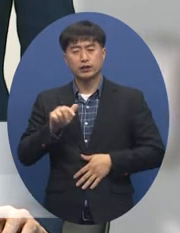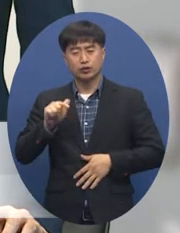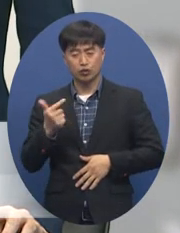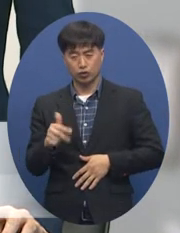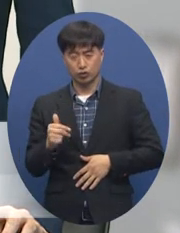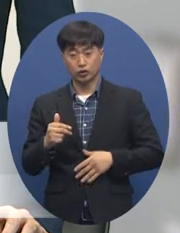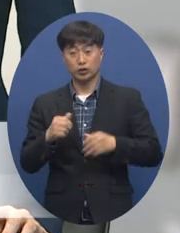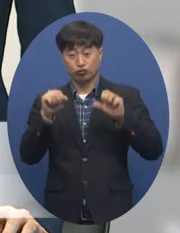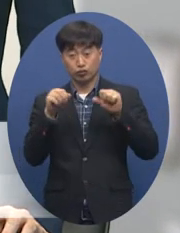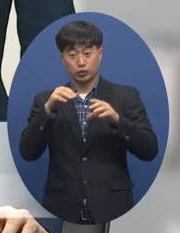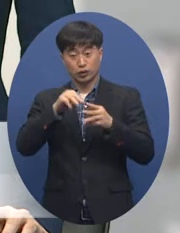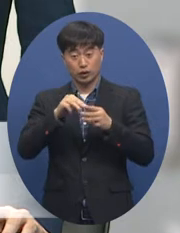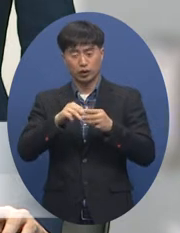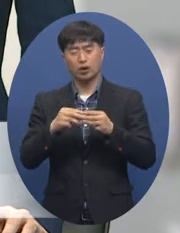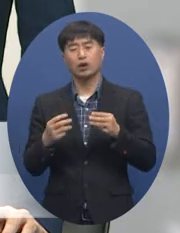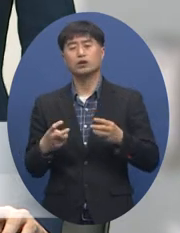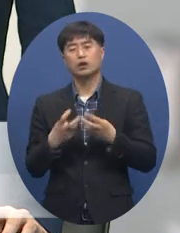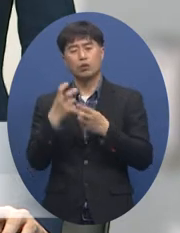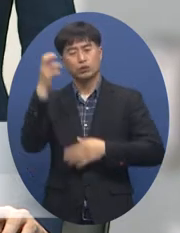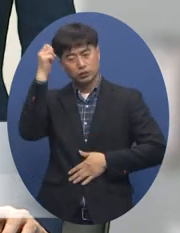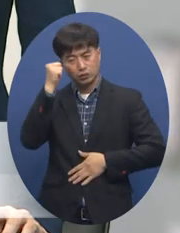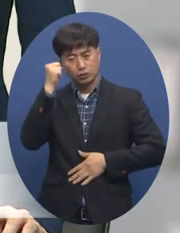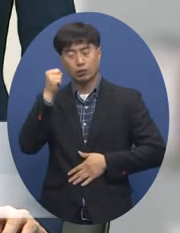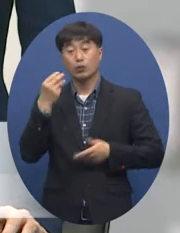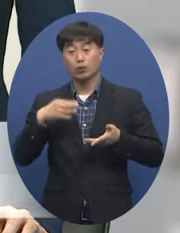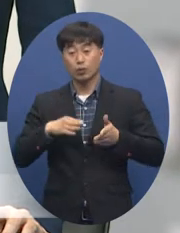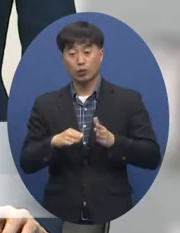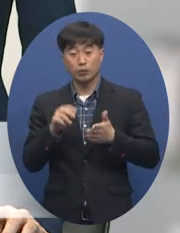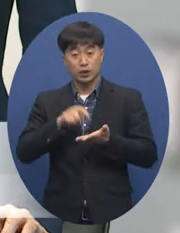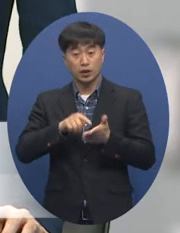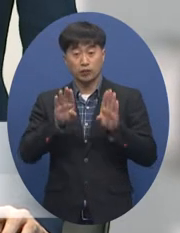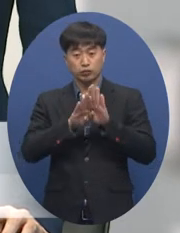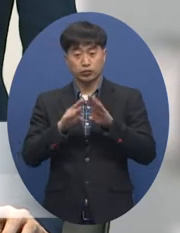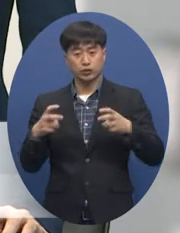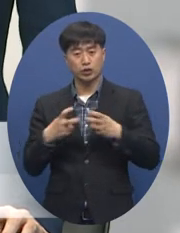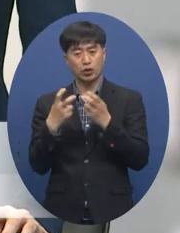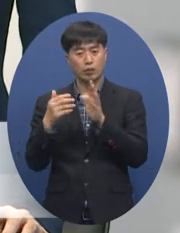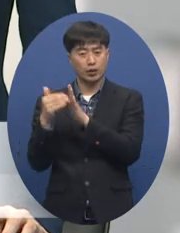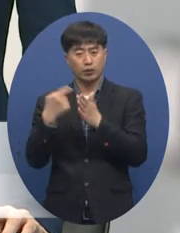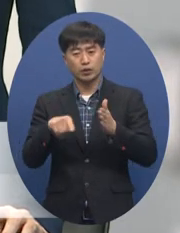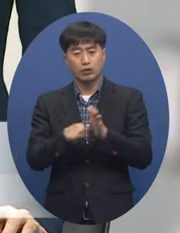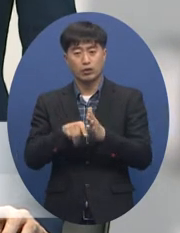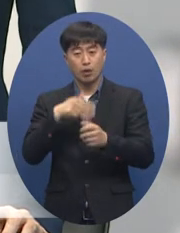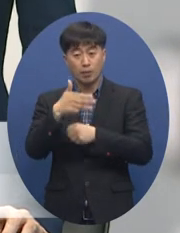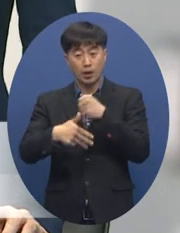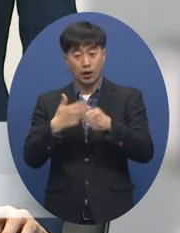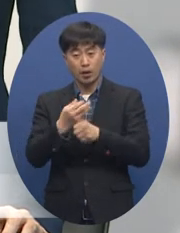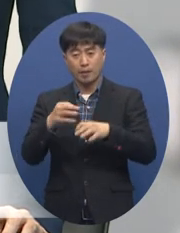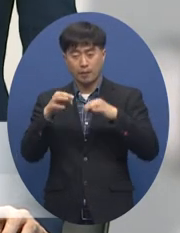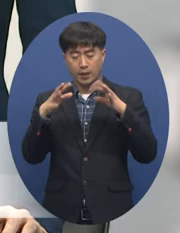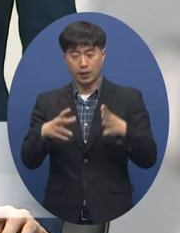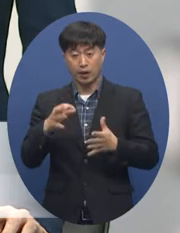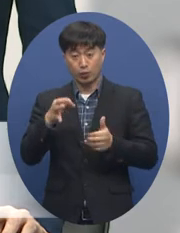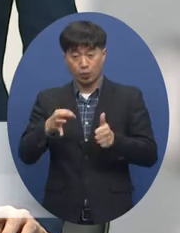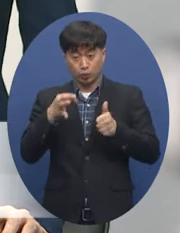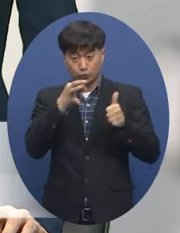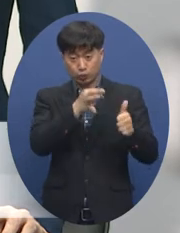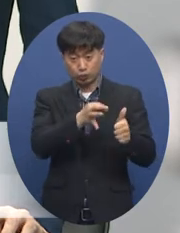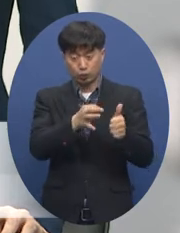기억하실 텐데요. 경기도가 비상구 사고 예방 차원에서 8년 만에 현금 포상 제도를